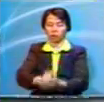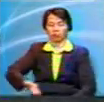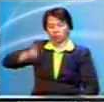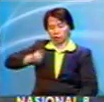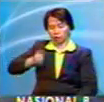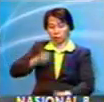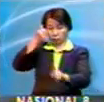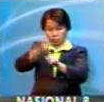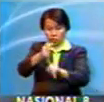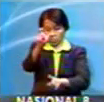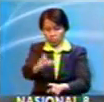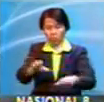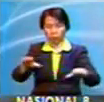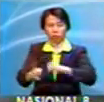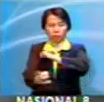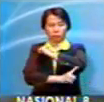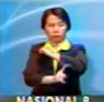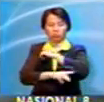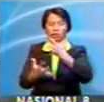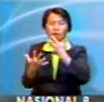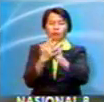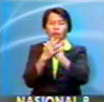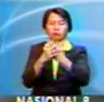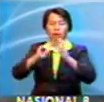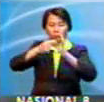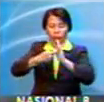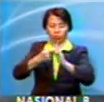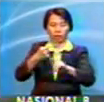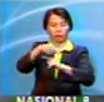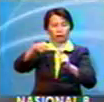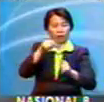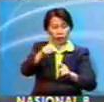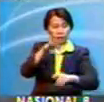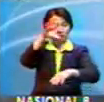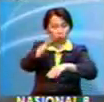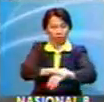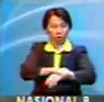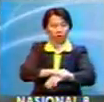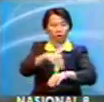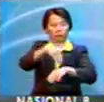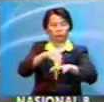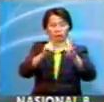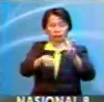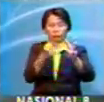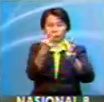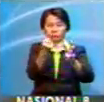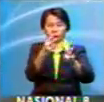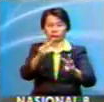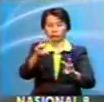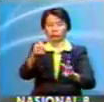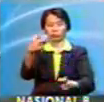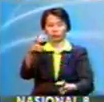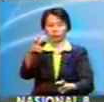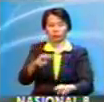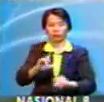Hakim memerintahkan tertuduh menjalani hukuman penjara itu bermula dari tarikhnya ditangkap pada 6 Disember